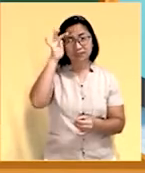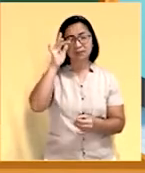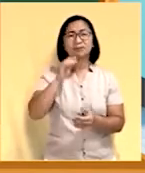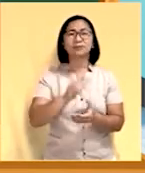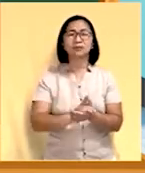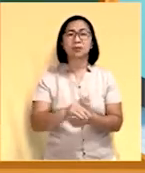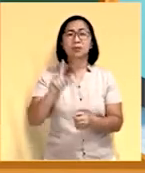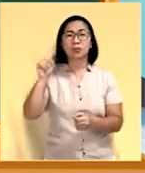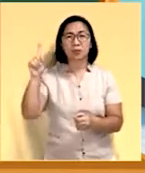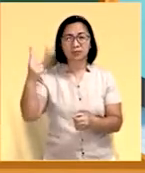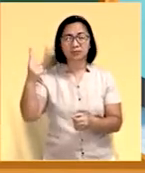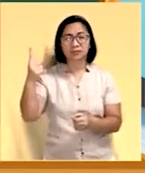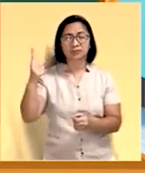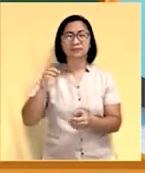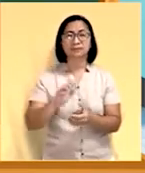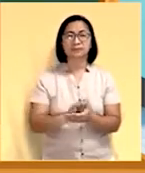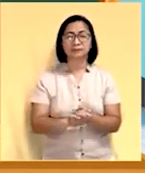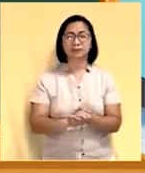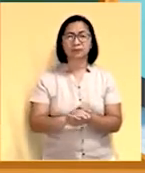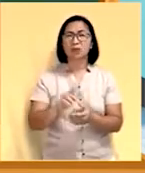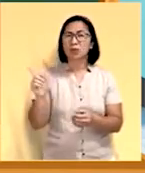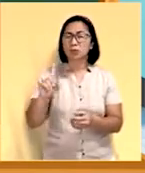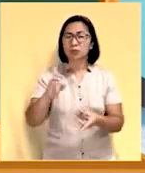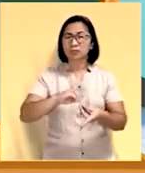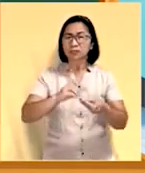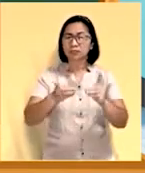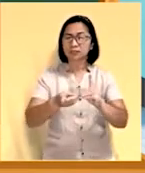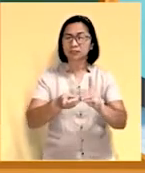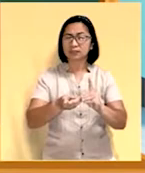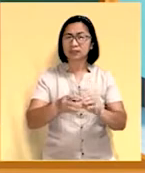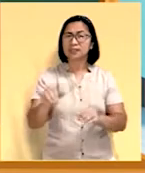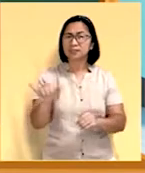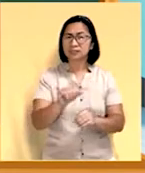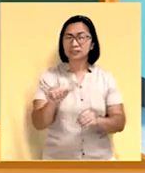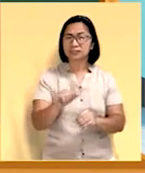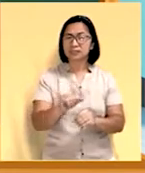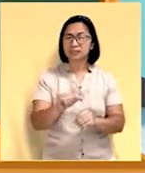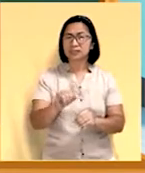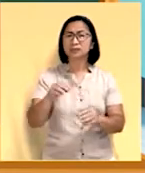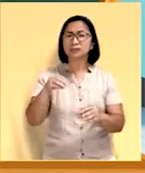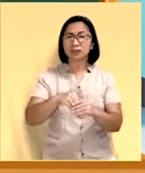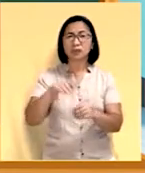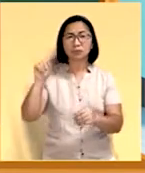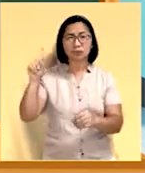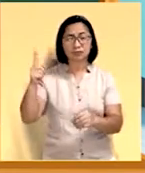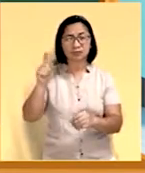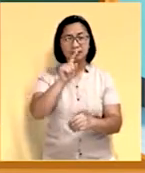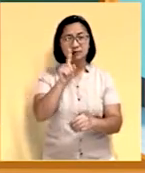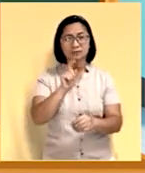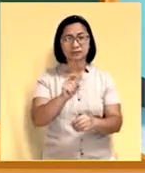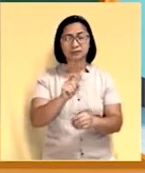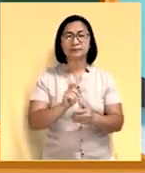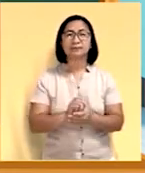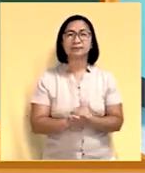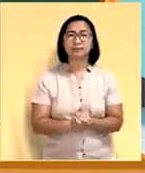Magaling! Ones! Anong mga digits ang parehong nasa ones?